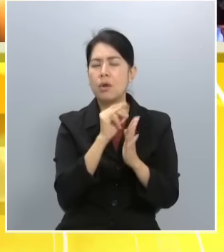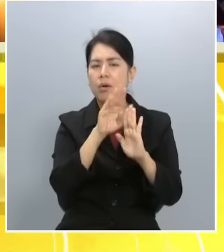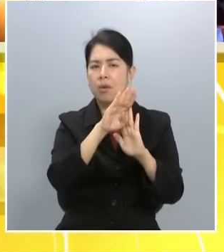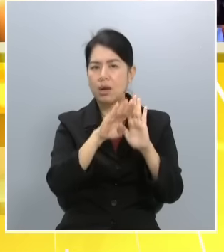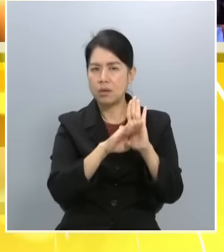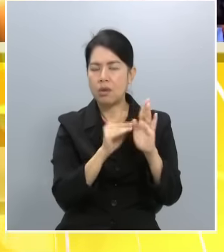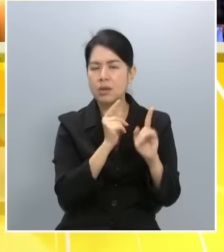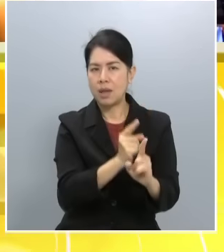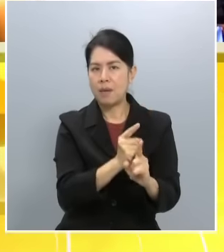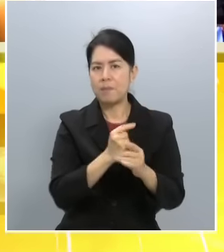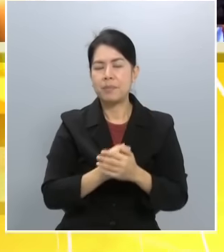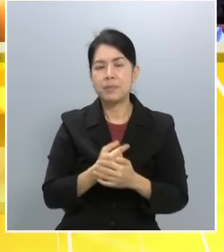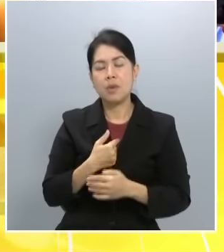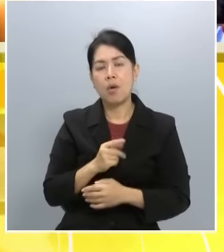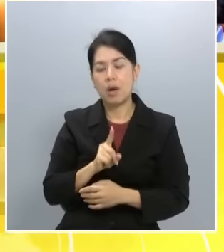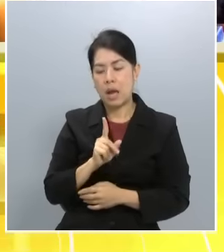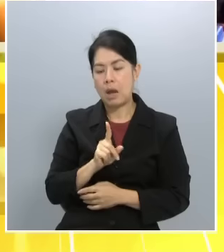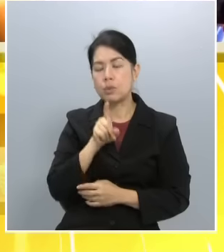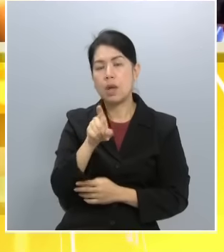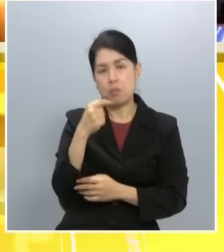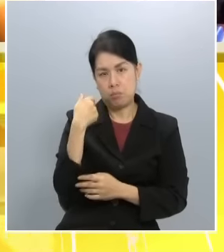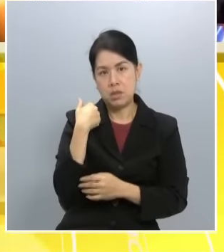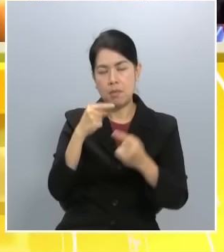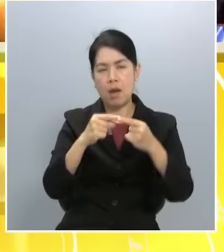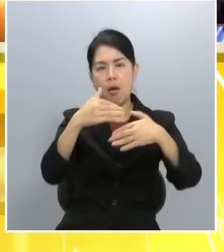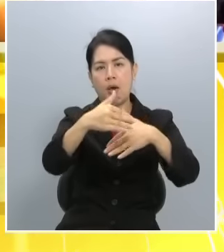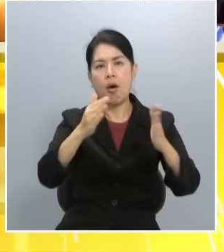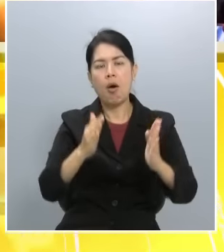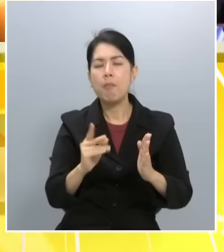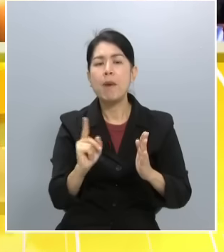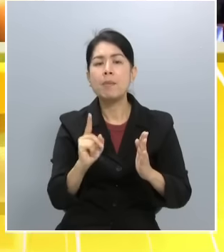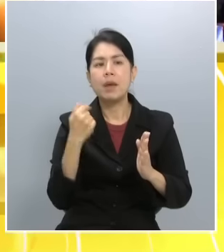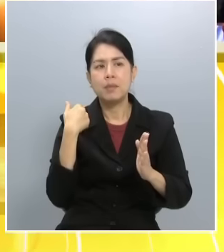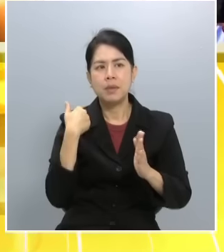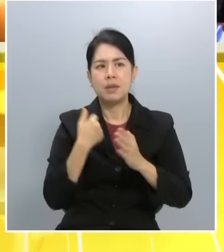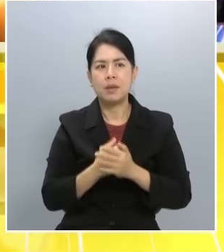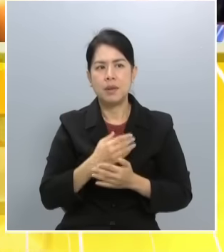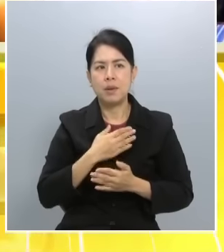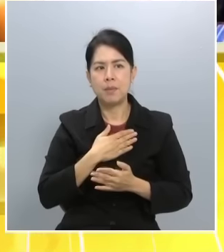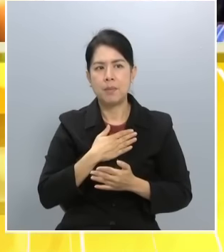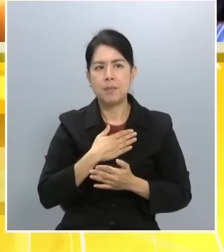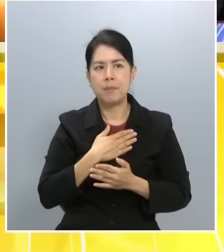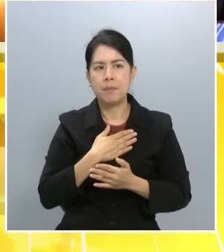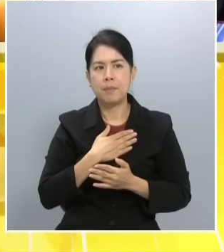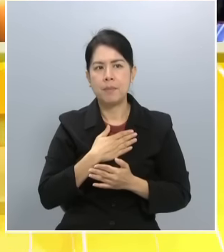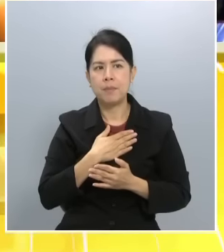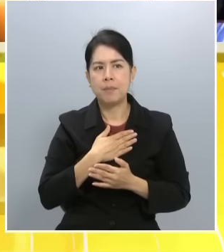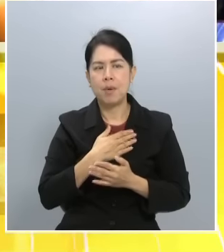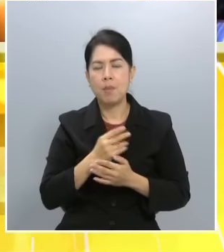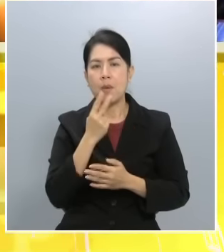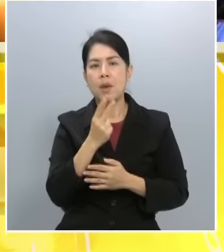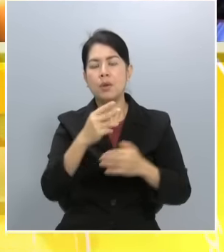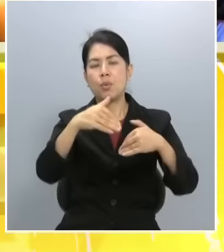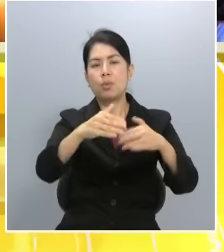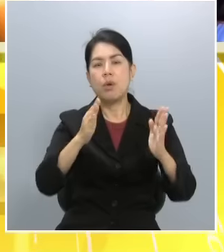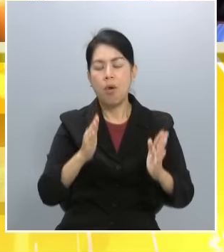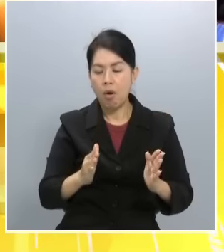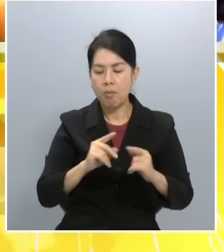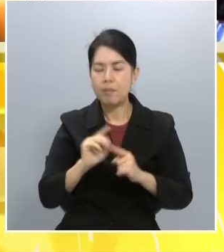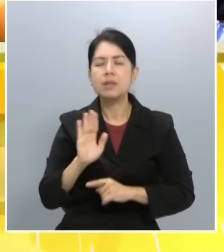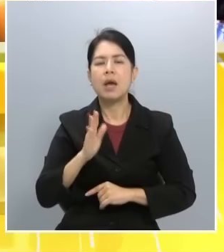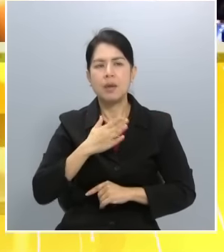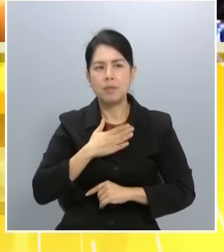ดูเนี่ยค่ะอธิบายนิดนึงว่ามันเป็นไปตามอย่างที่มีข่าวกระแสก่อนหน้านี้มั้ยครับ ผมไม่ได้ผมไม่ได้มองห้องอย่างนั้นครับผมเขาก็อนุญาต